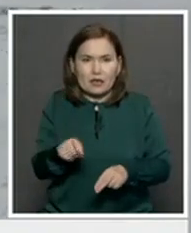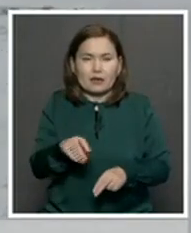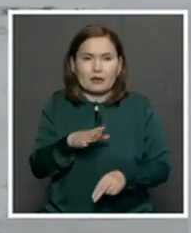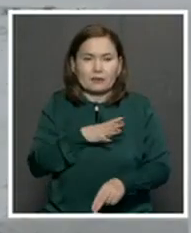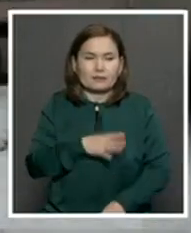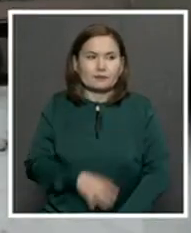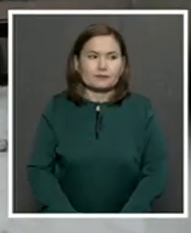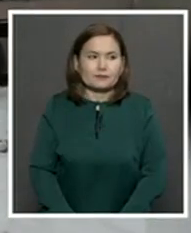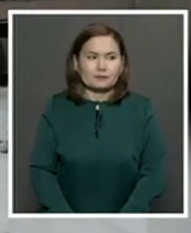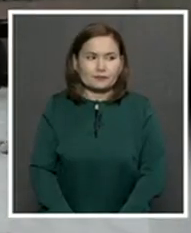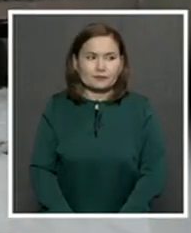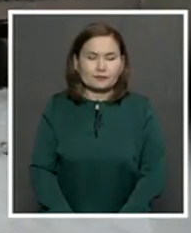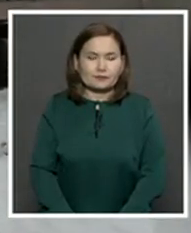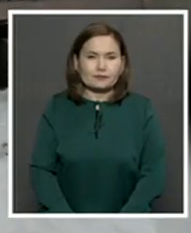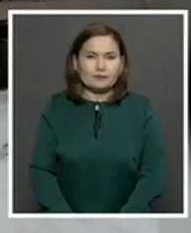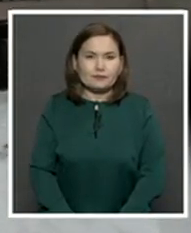Семейге бара жатқан.